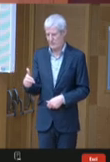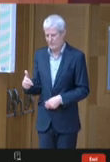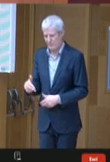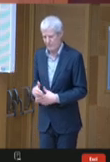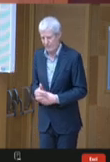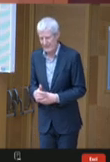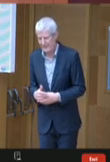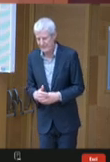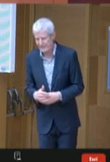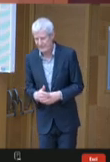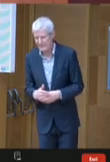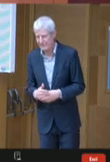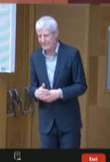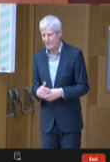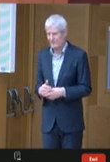Ecco, sì.